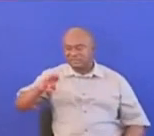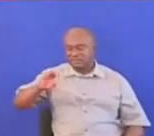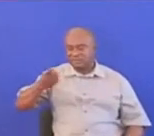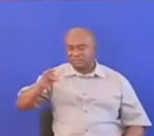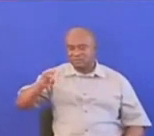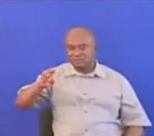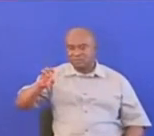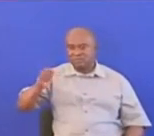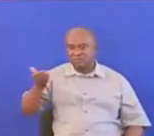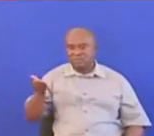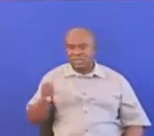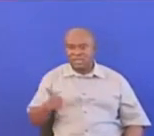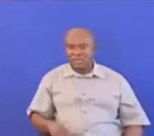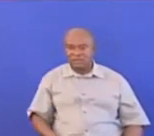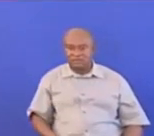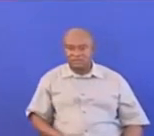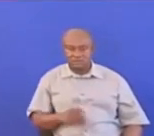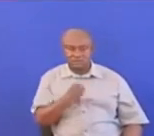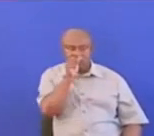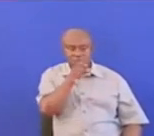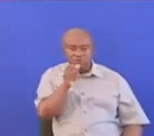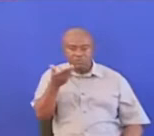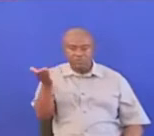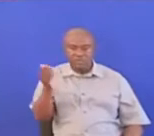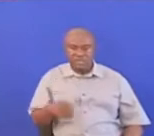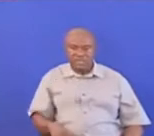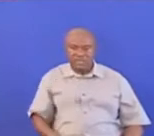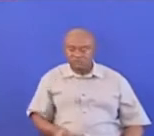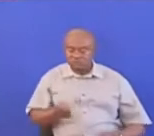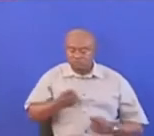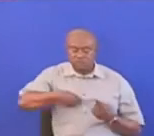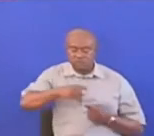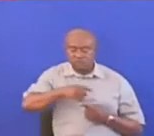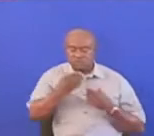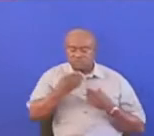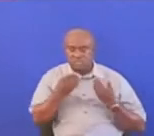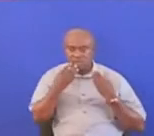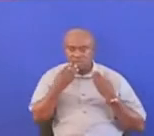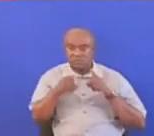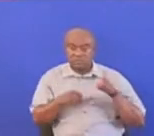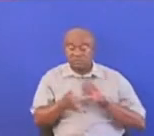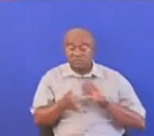yangu Waziri Doto Biteko. Wananchi hawa wote wanazunguka pori hili. Ni